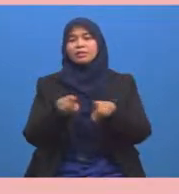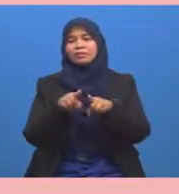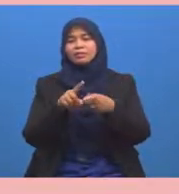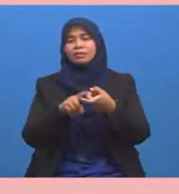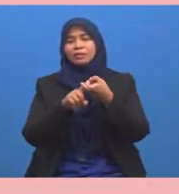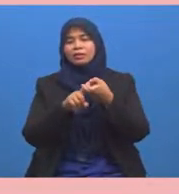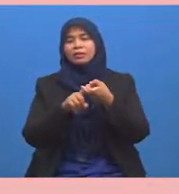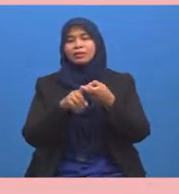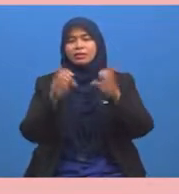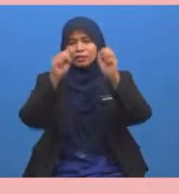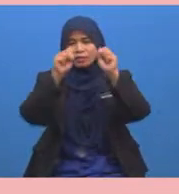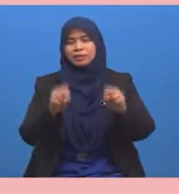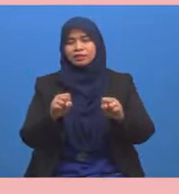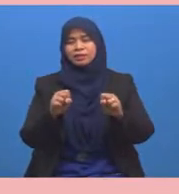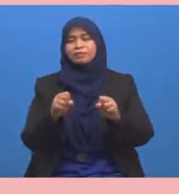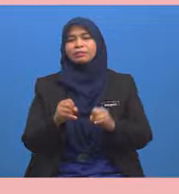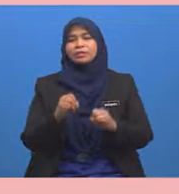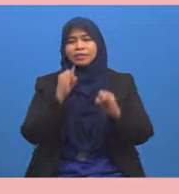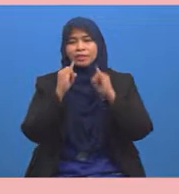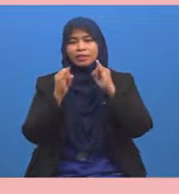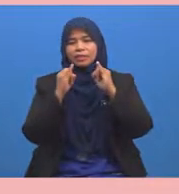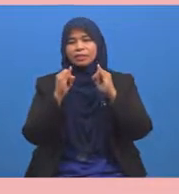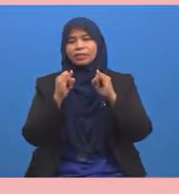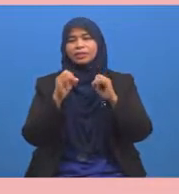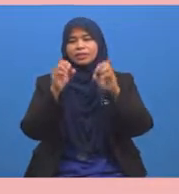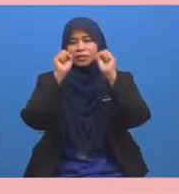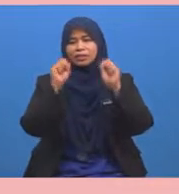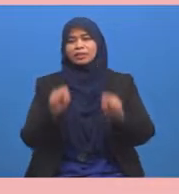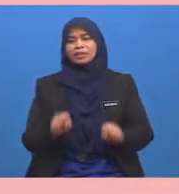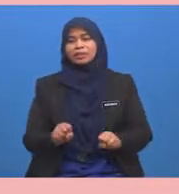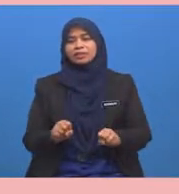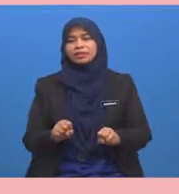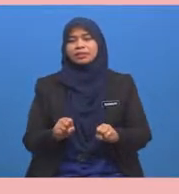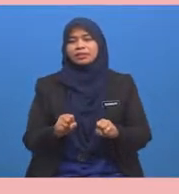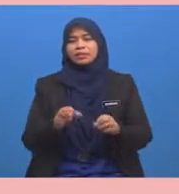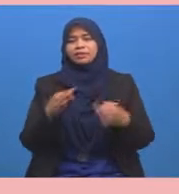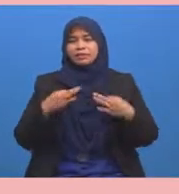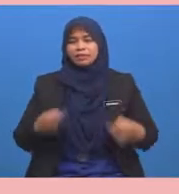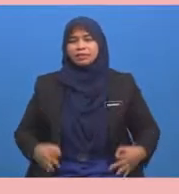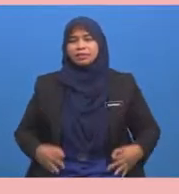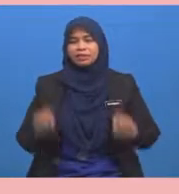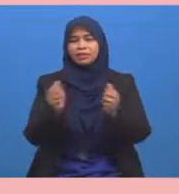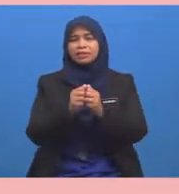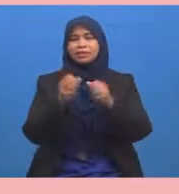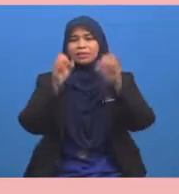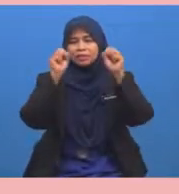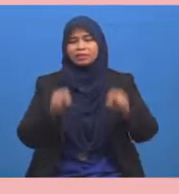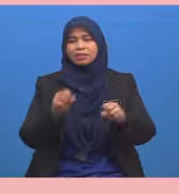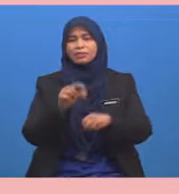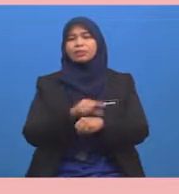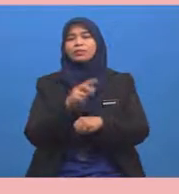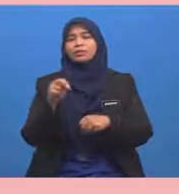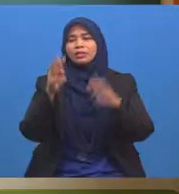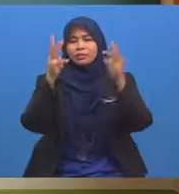bawah subtopik 6.2 iaitu interaksi antara sistem fizikal dengan sistem gunaan